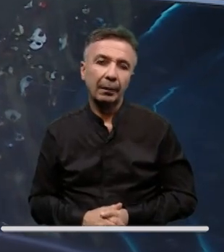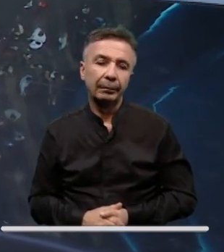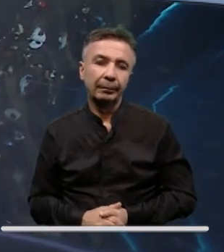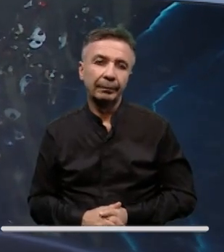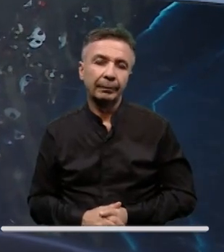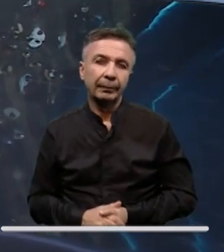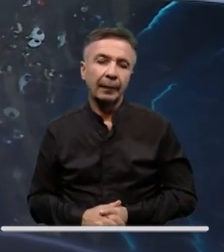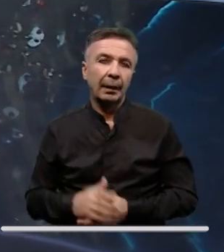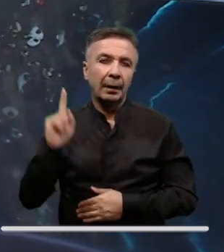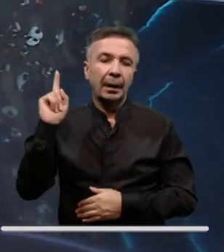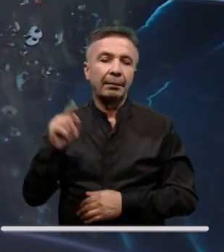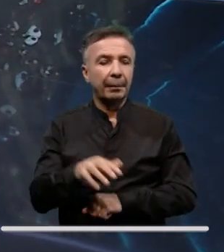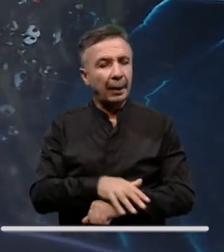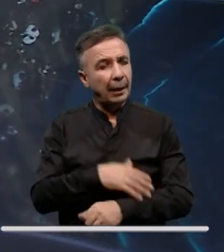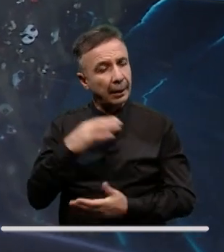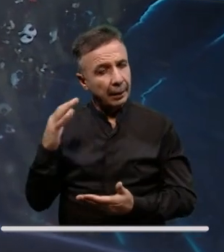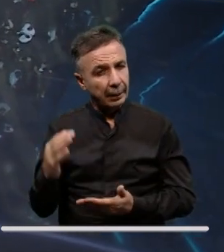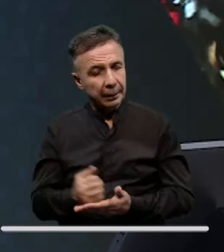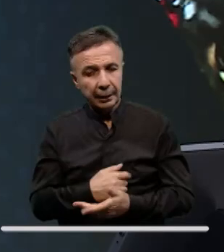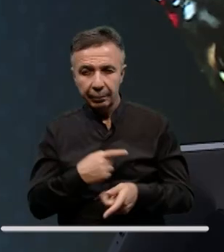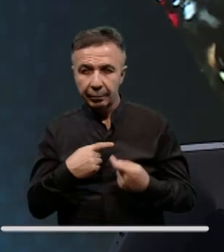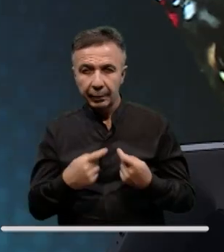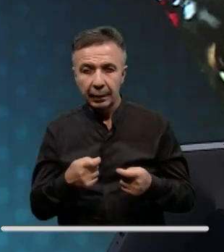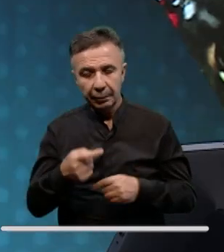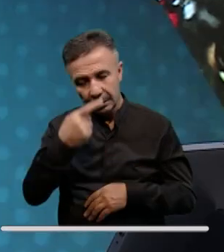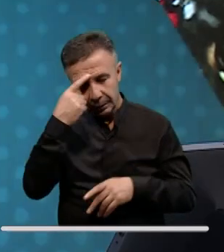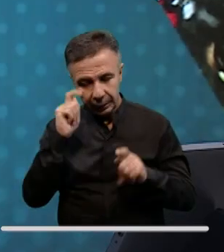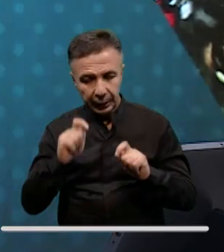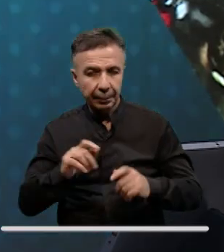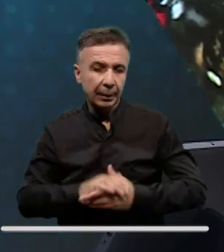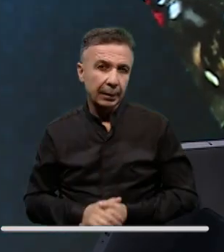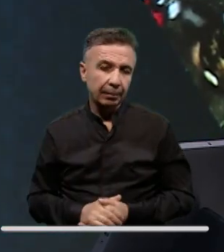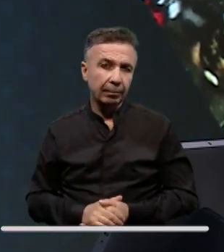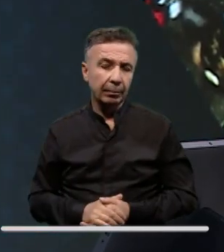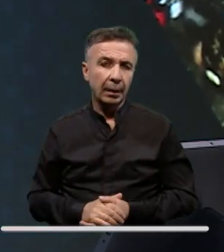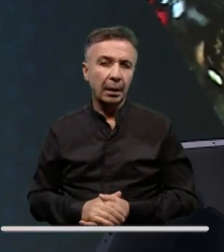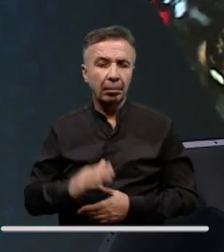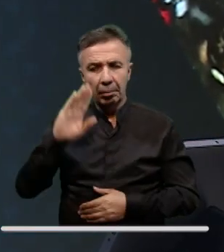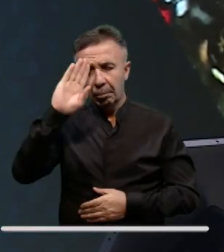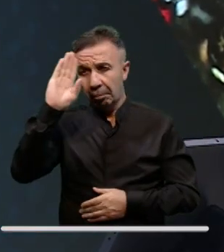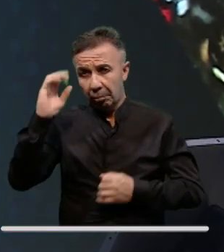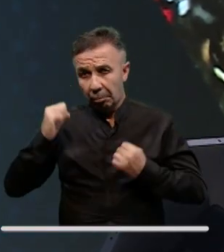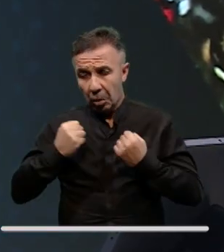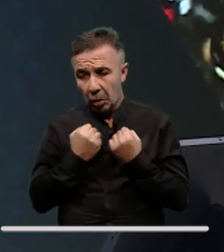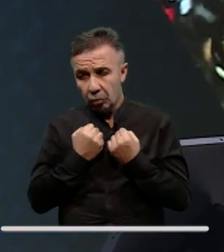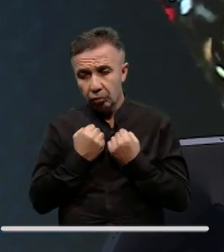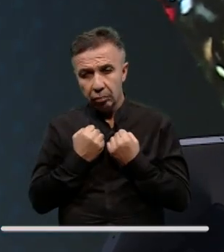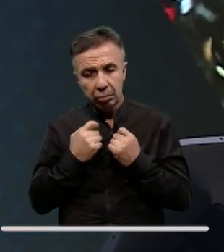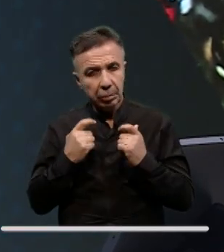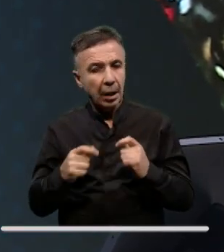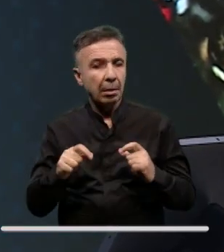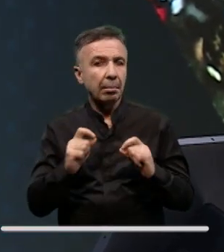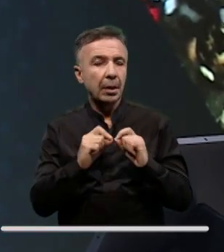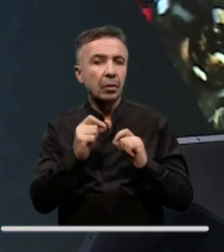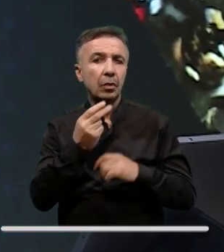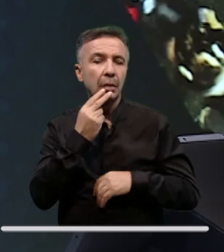helalle yetine bilil Eee kimseler eylesin ve bizi lütfuyla zenginleştirin Erzurum'dan bir telefonumuz var Betül Hanım hattımız daymış